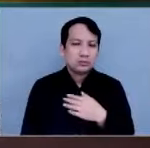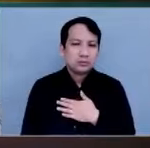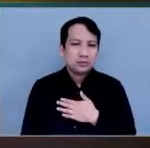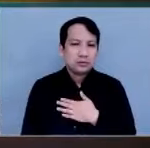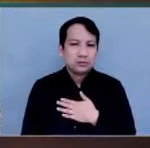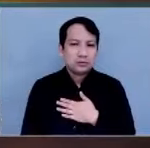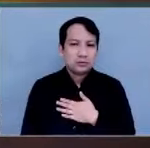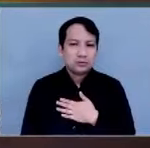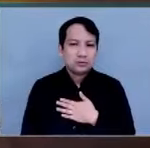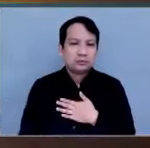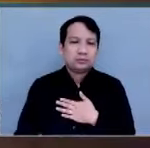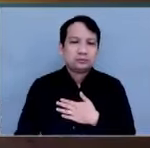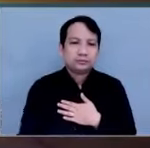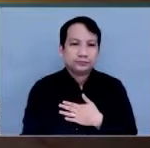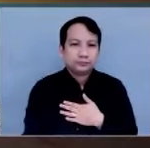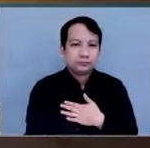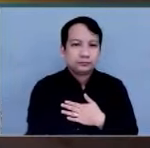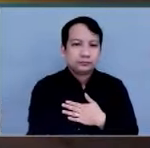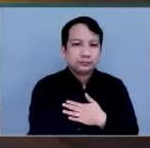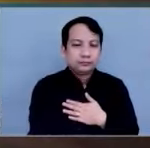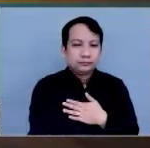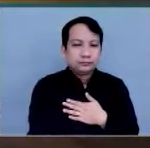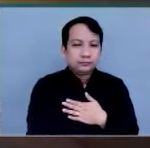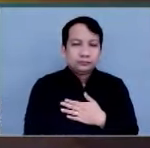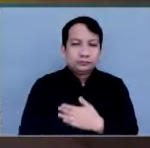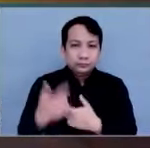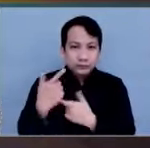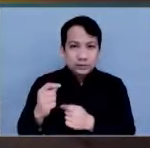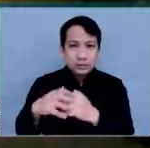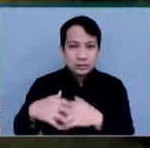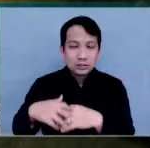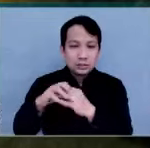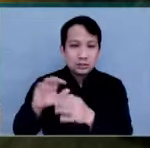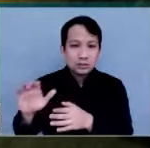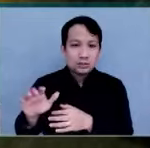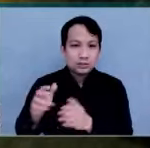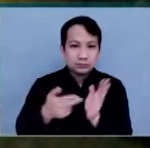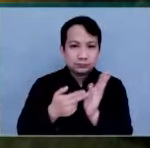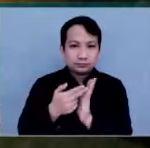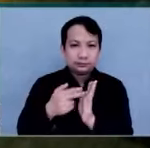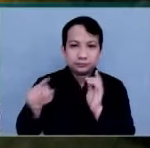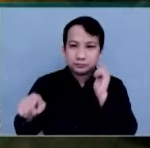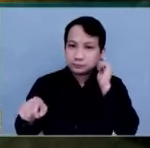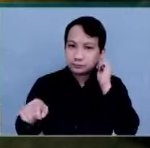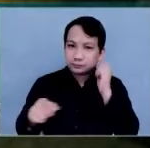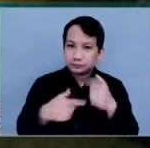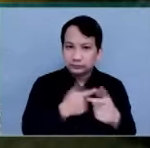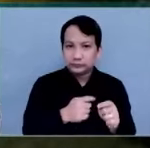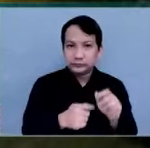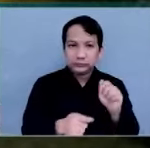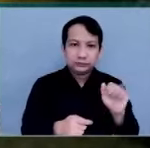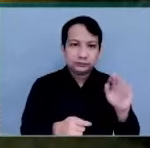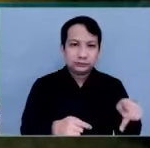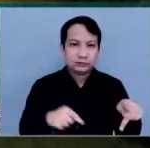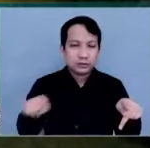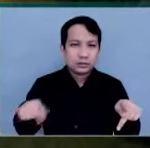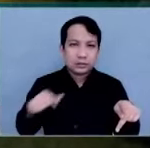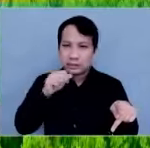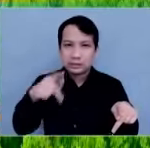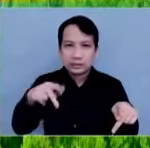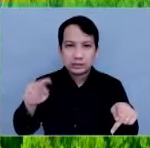pa siya, may mas trusted niya ang AFP honestly kaysa sa PNP po. Yan po ang totoo. Bakit daw